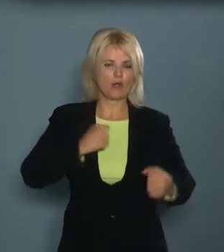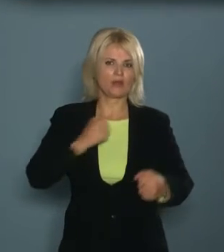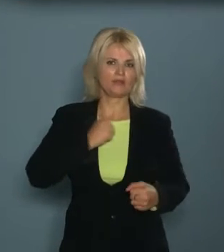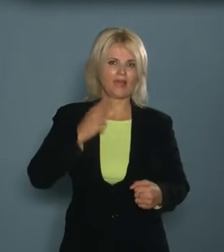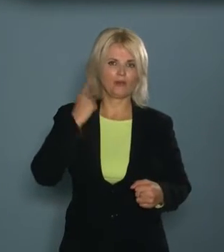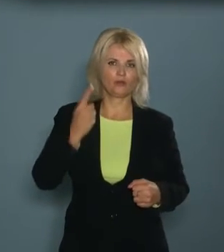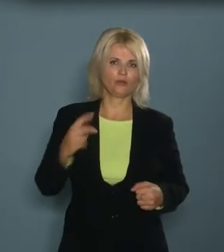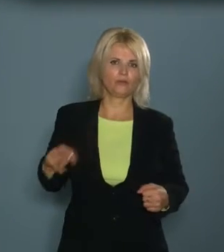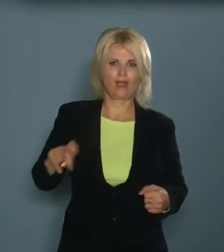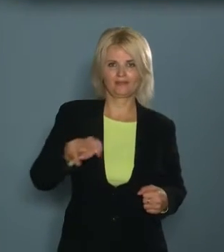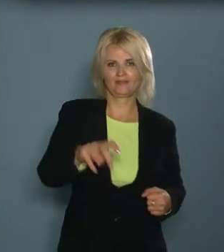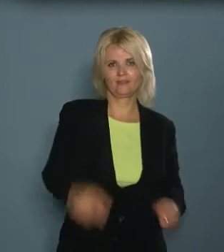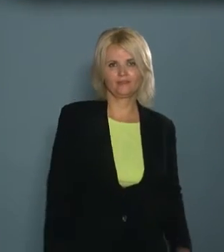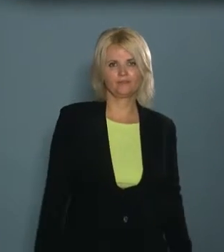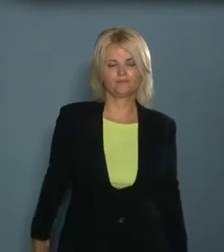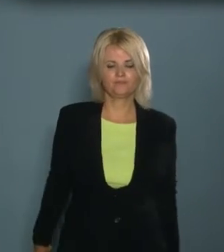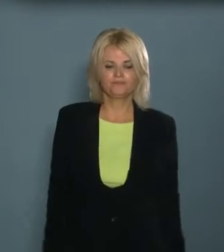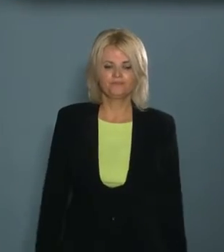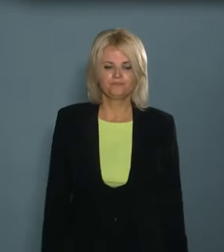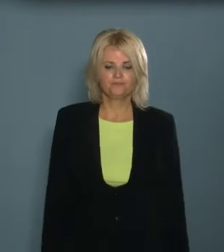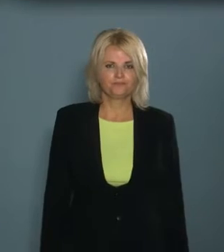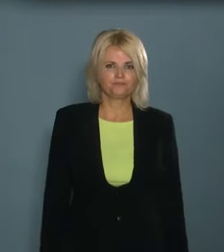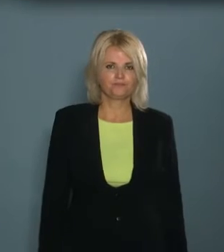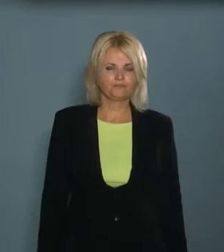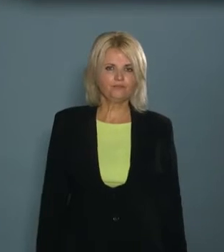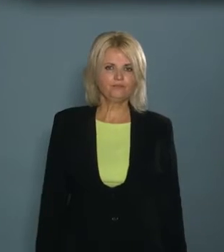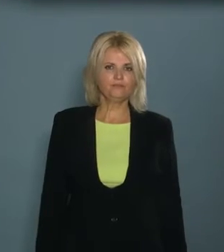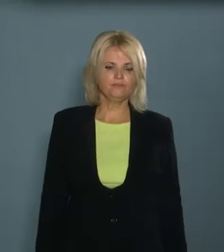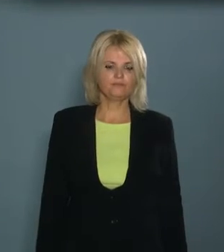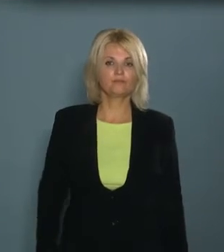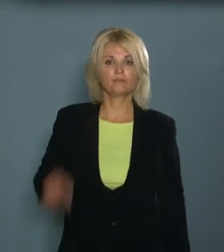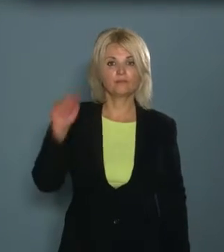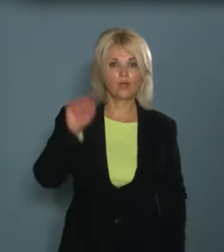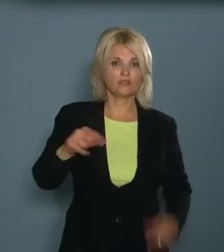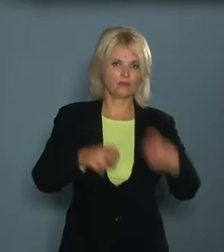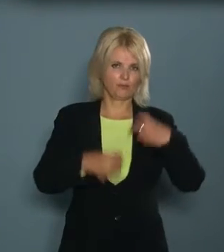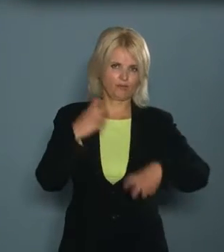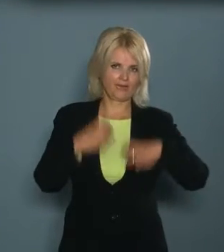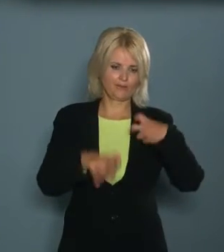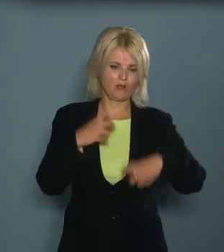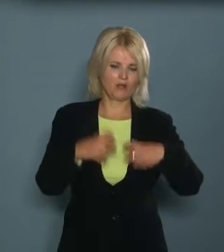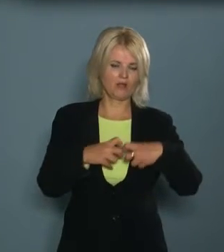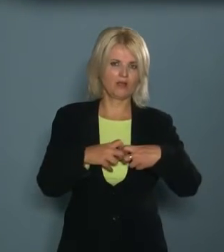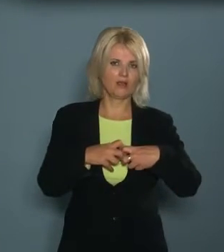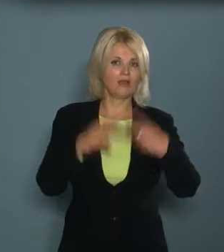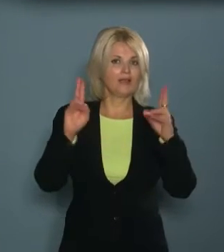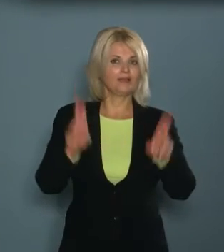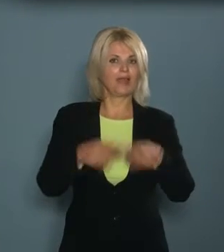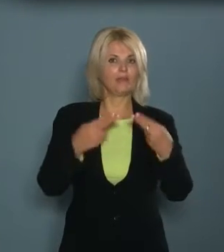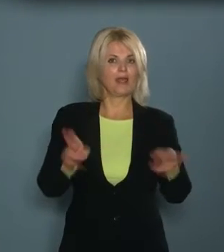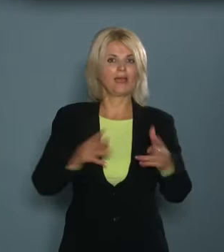mehessen. Kiderül ebből az egészből, hogy nem is ez a probléma, hanem az a probléma, hogy nem lehet